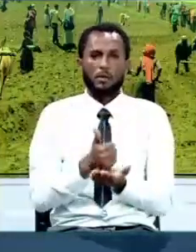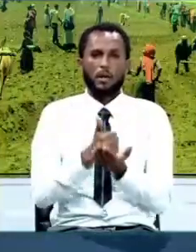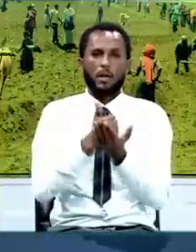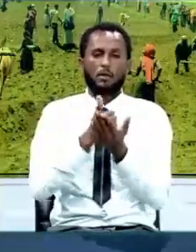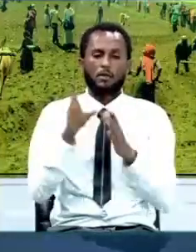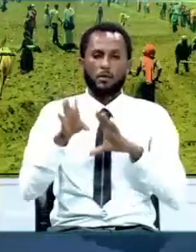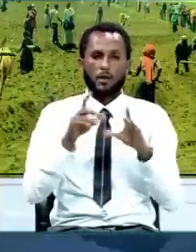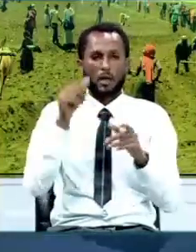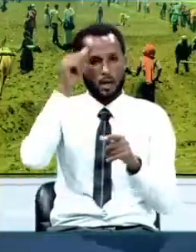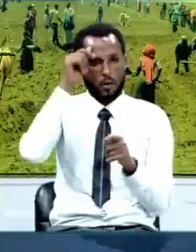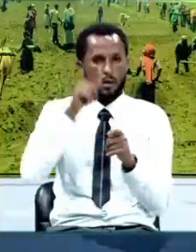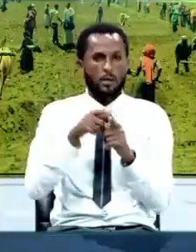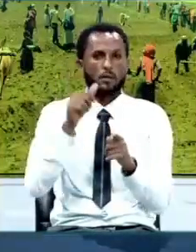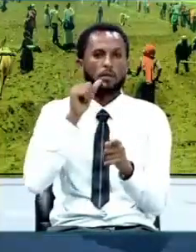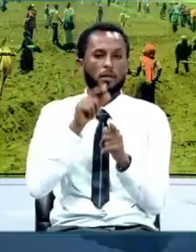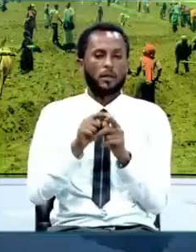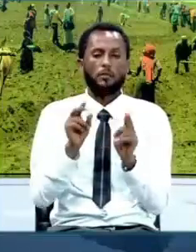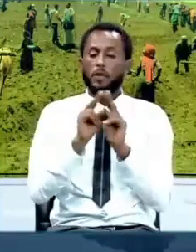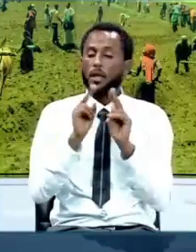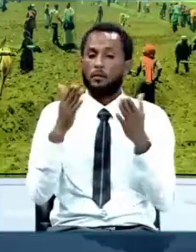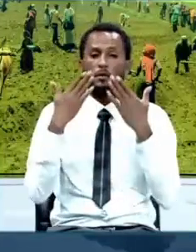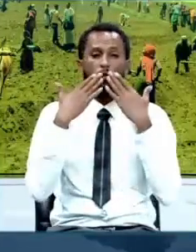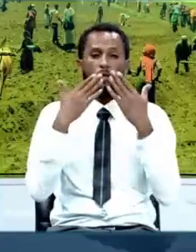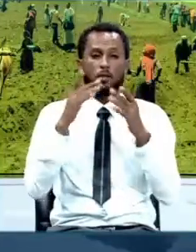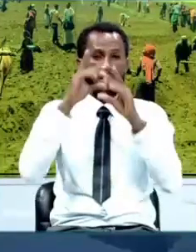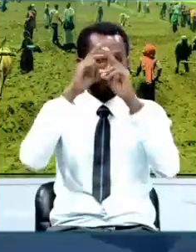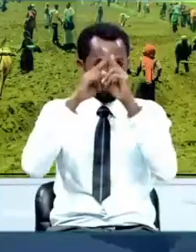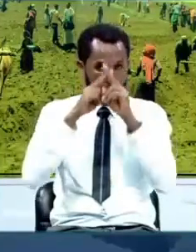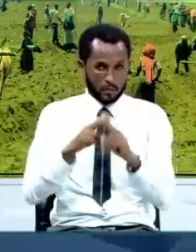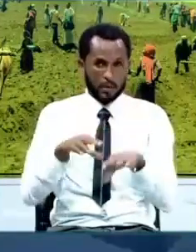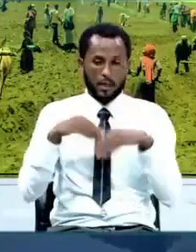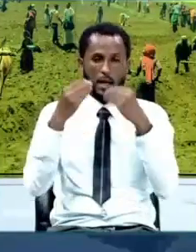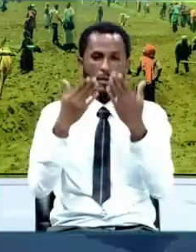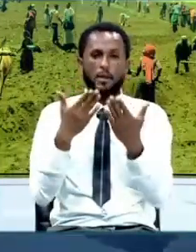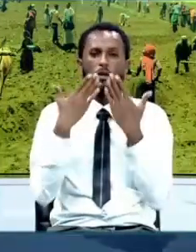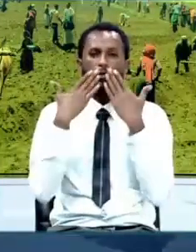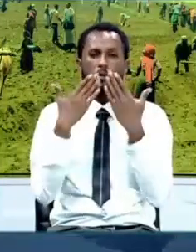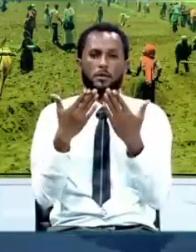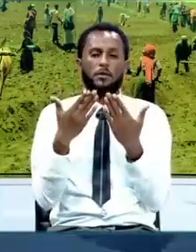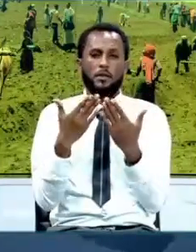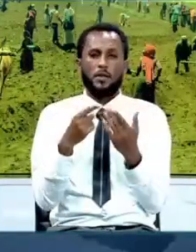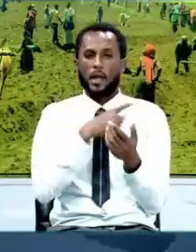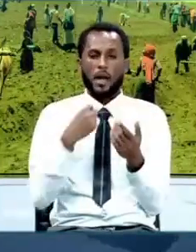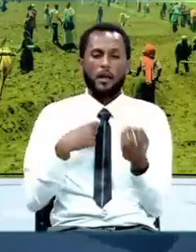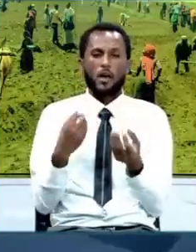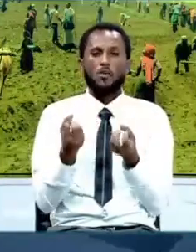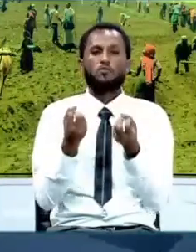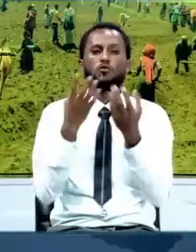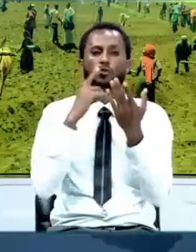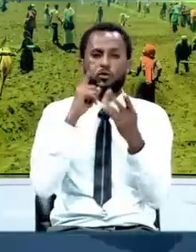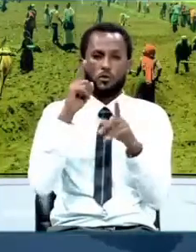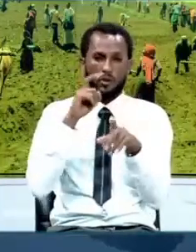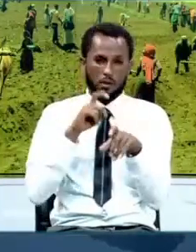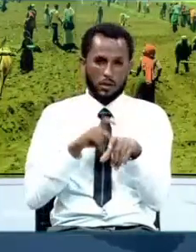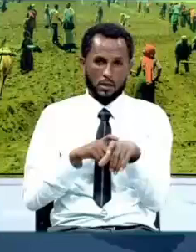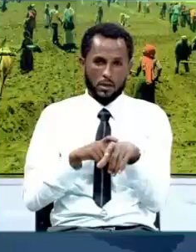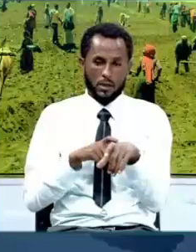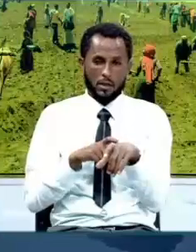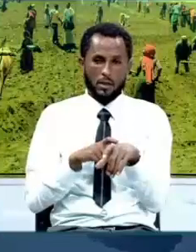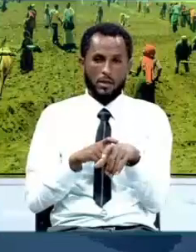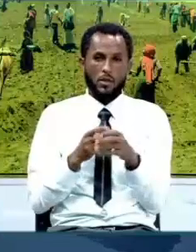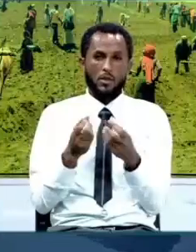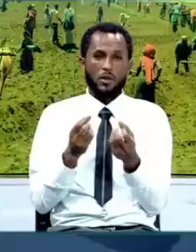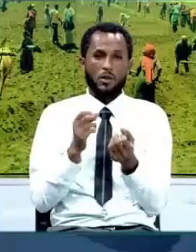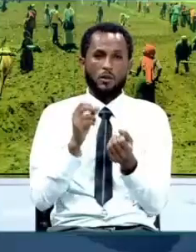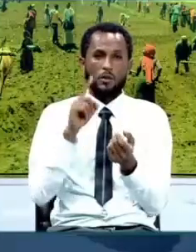ዝገበሩና ኣሕዋትና ብጣዕሚ ኢና ነምስግን። ክብረት ይሃበልና የቐንየልና። ንዓና ብዙሕ እዩ በዚ ሎሚ ግዜ ንዓናስ